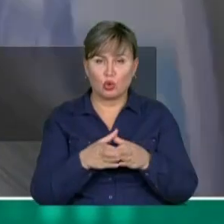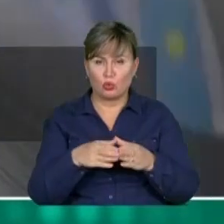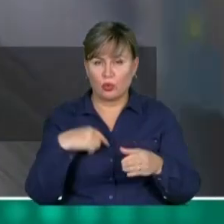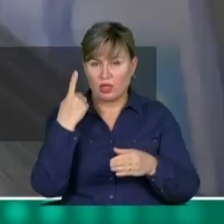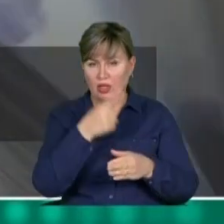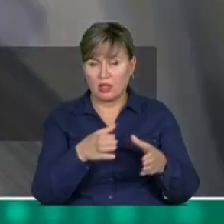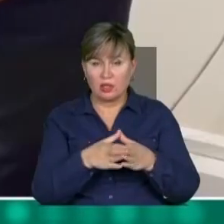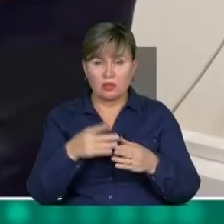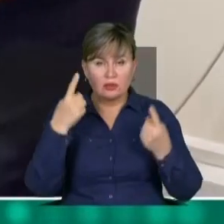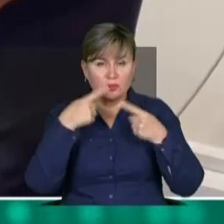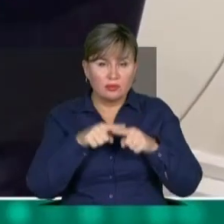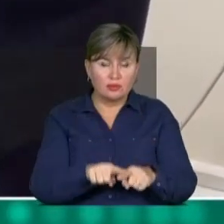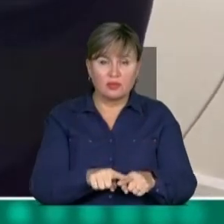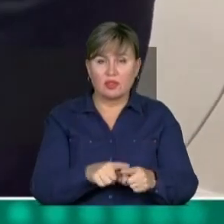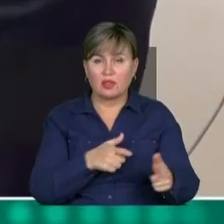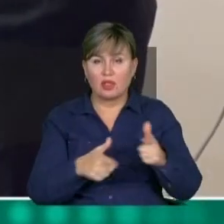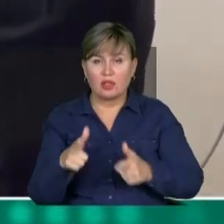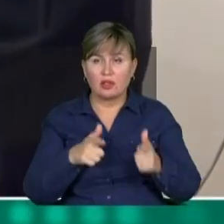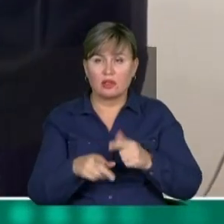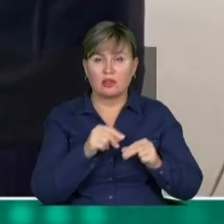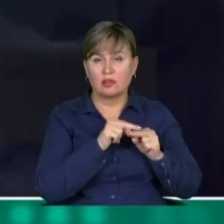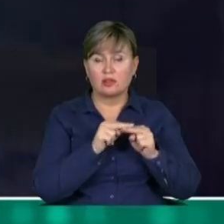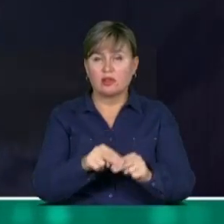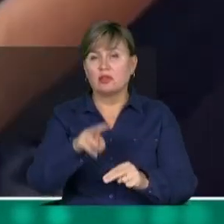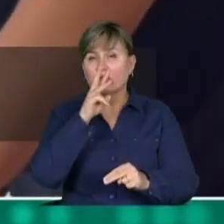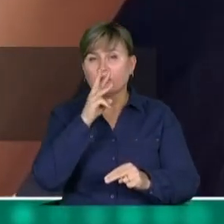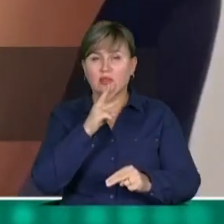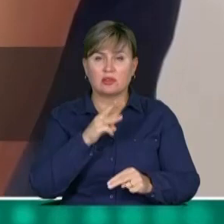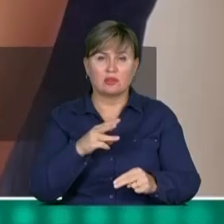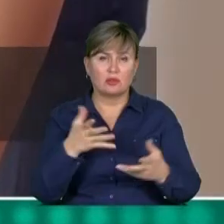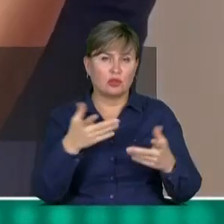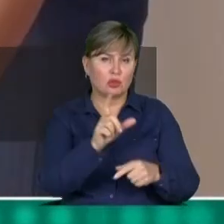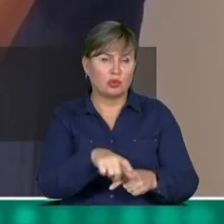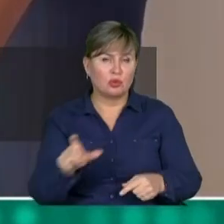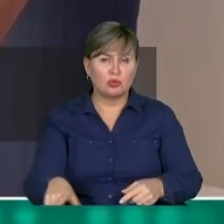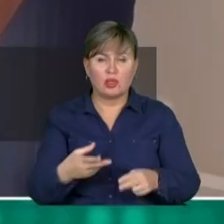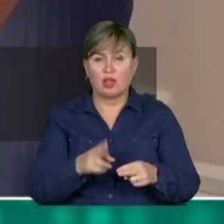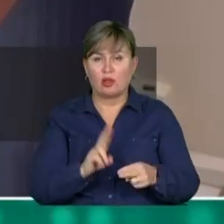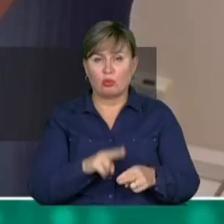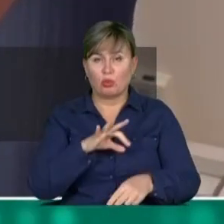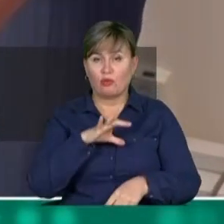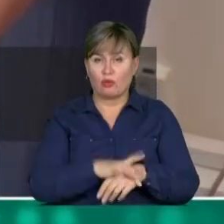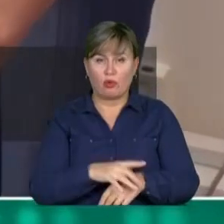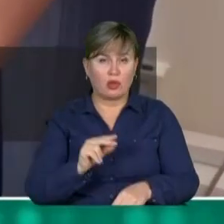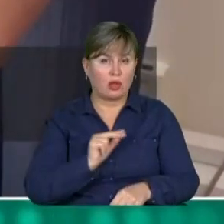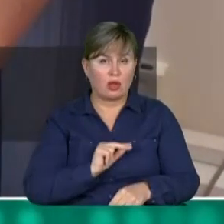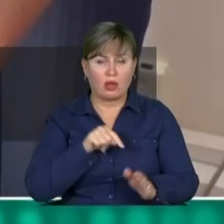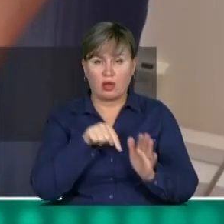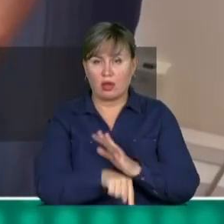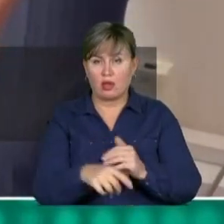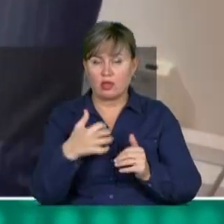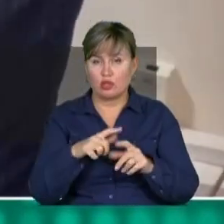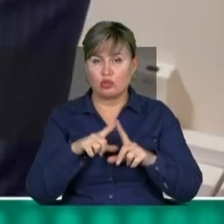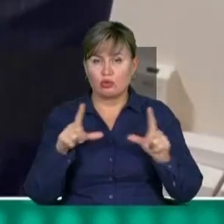По задуманной схеме средства начислялись в виде зарплаты псевдосотрудникам, которые по факту не работали в средних